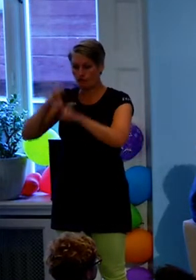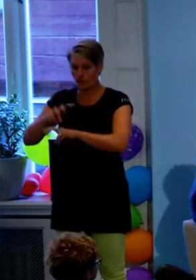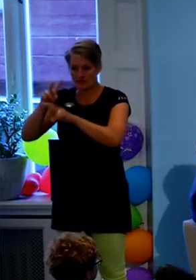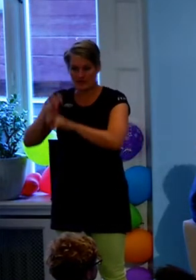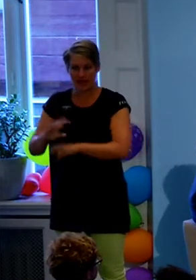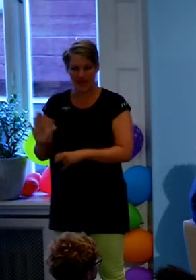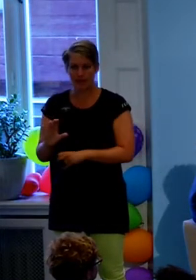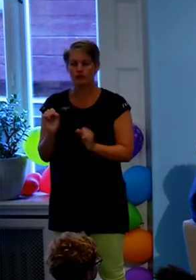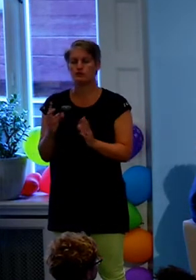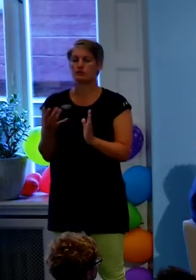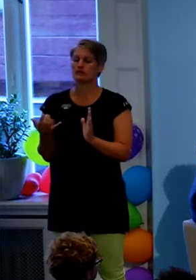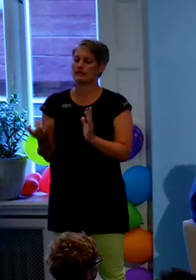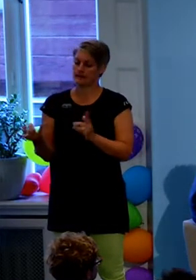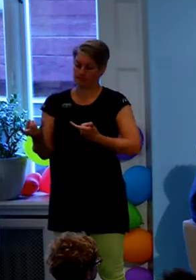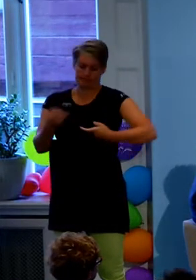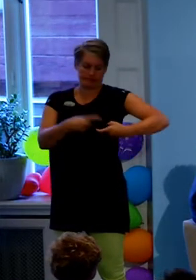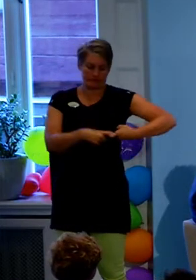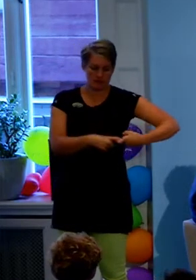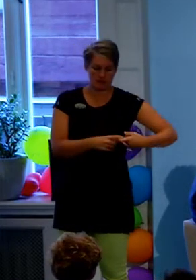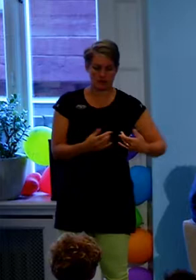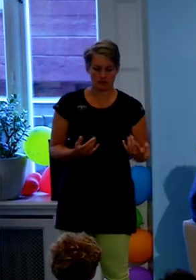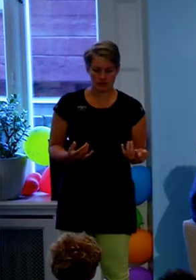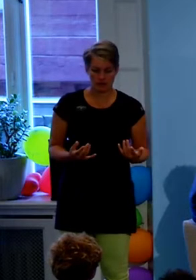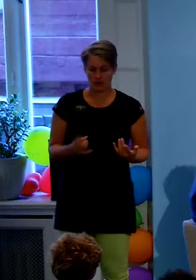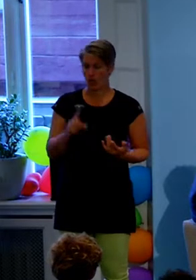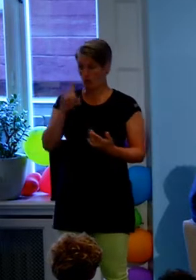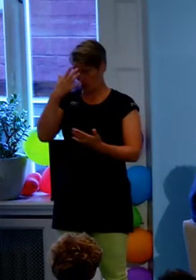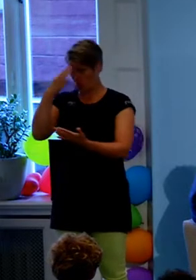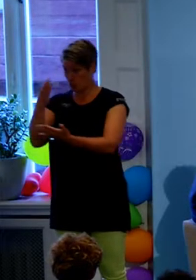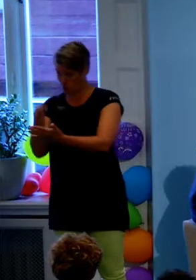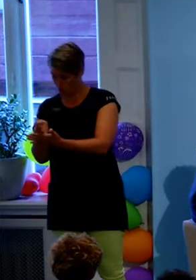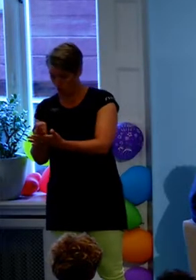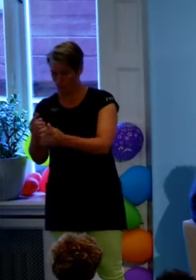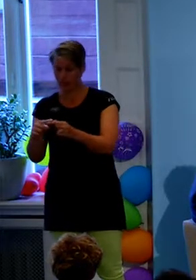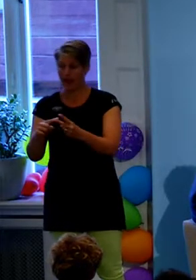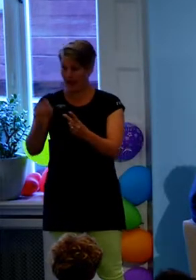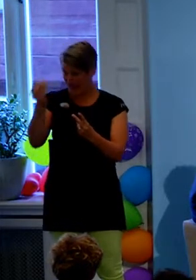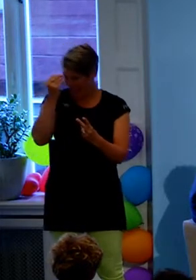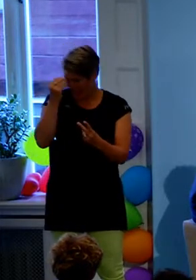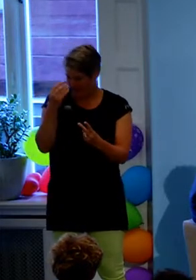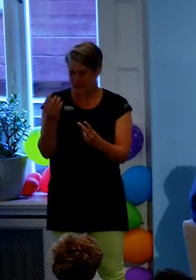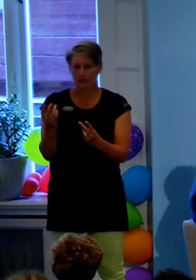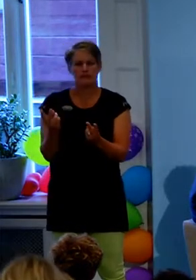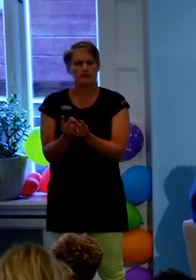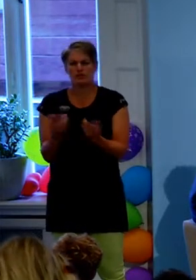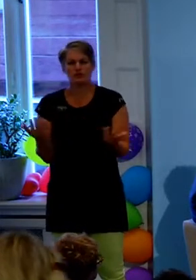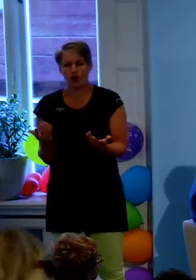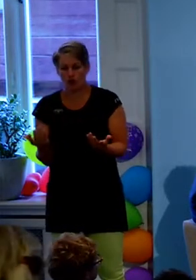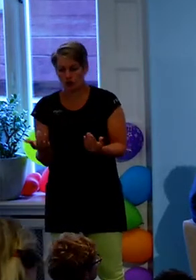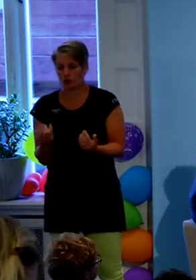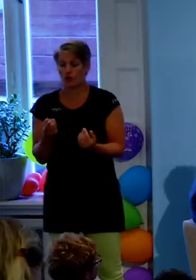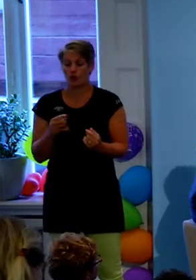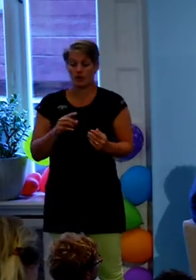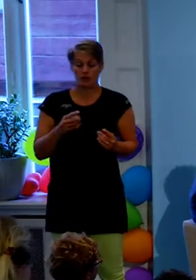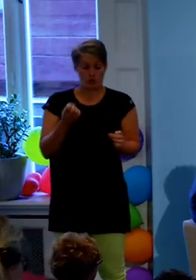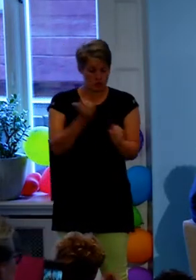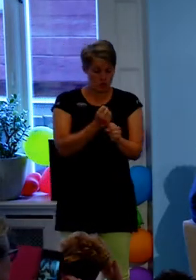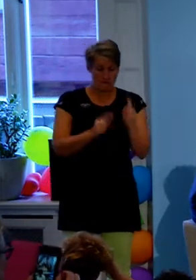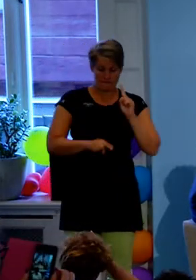det i ett sammanhang. Att förstå vad är kunskap, vad är ett lärande. Att komma tillbaka till